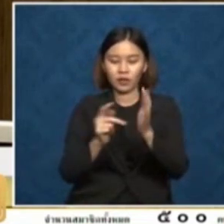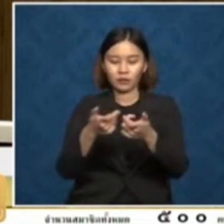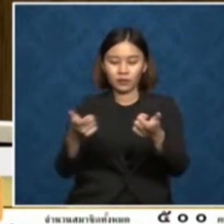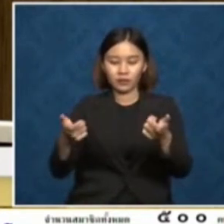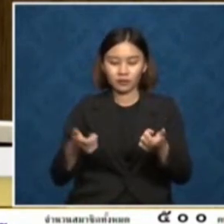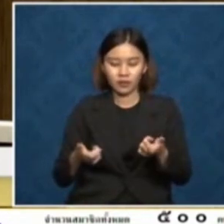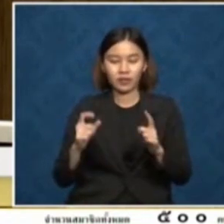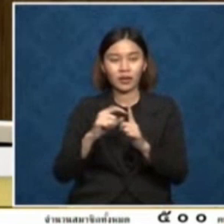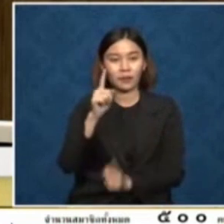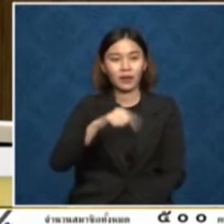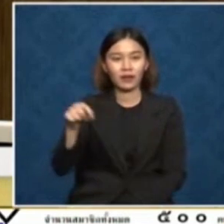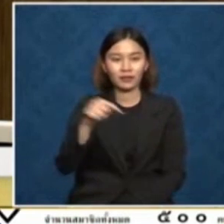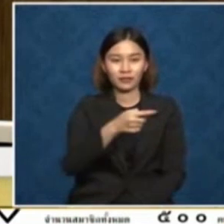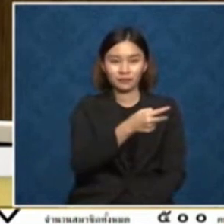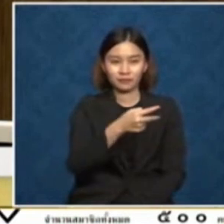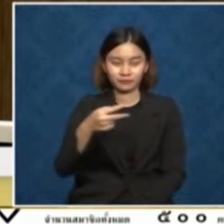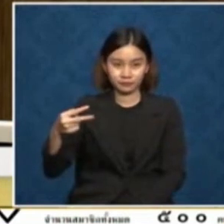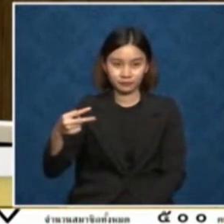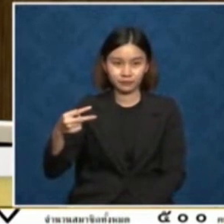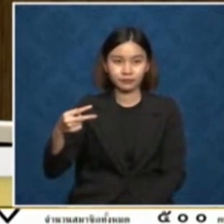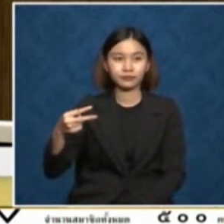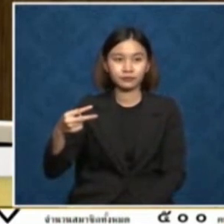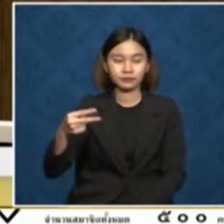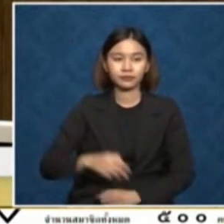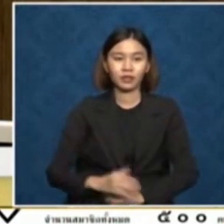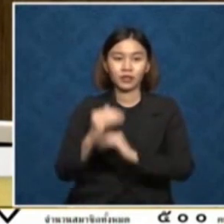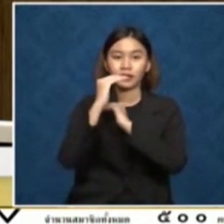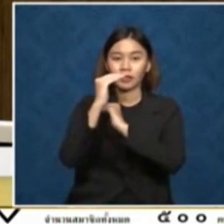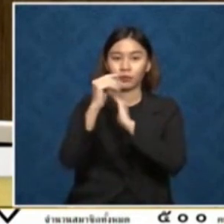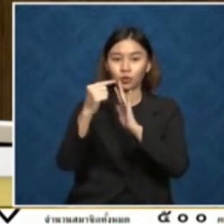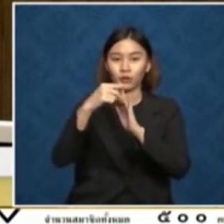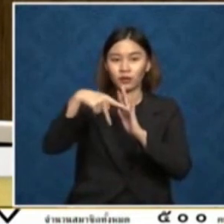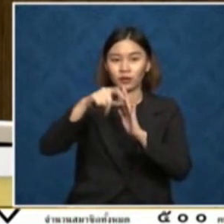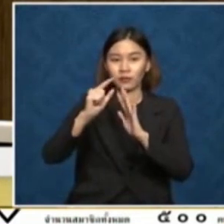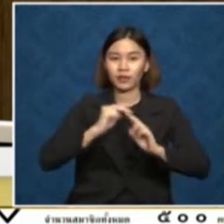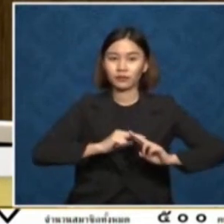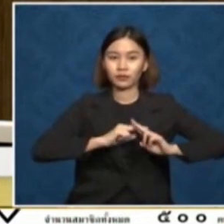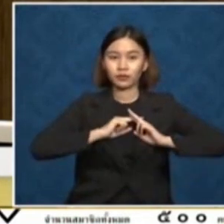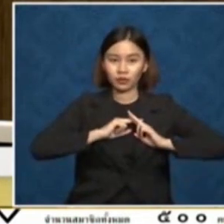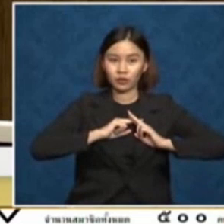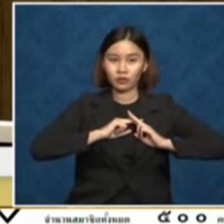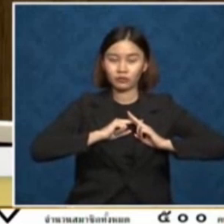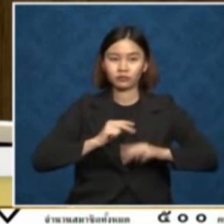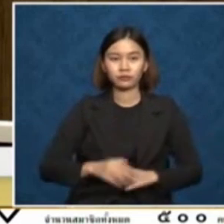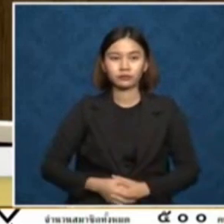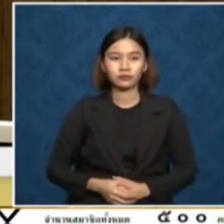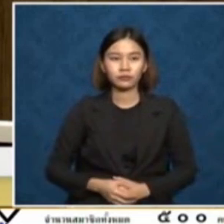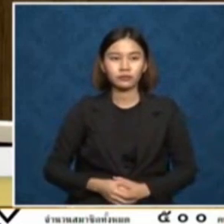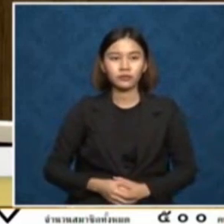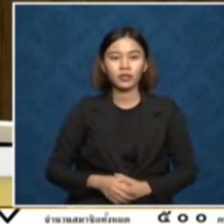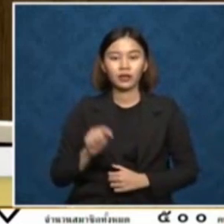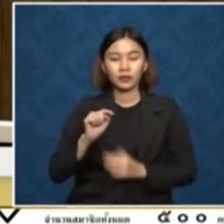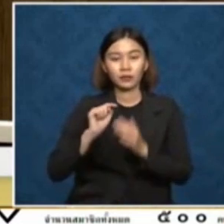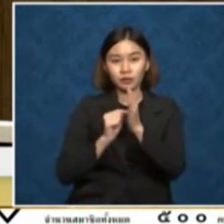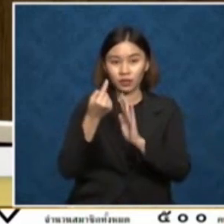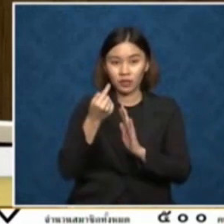ายฉบับนี้ภาษาอังกฤษเรียกว่า self determination คือกำหนดเพศด้วยตัวเองและนี่แหละ